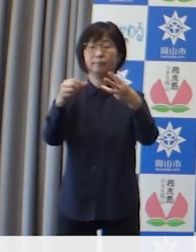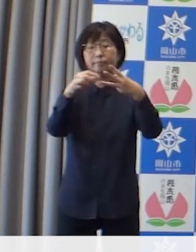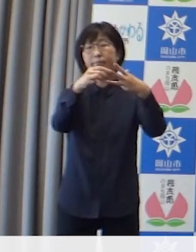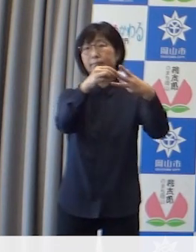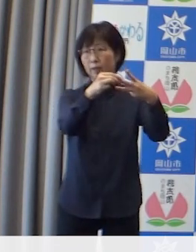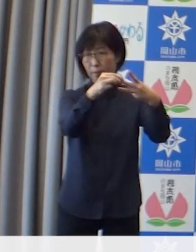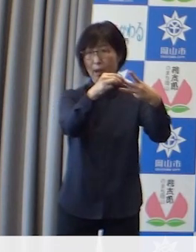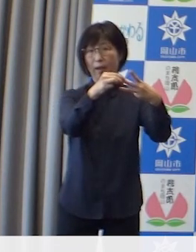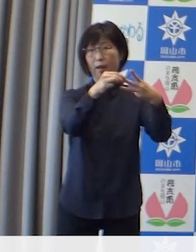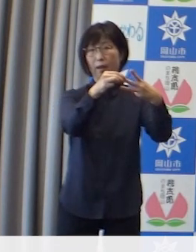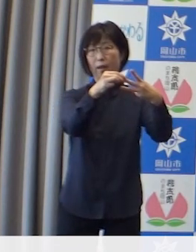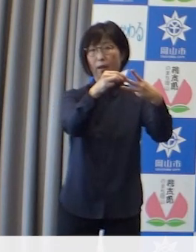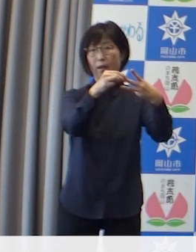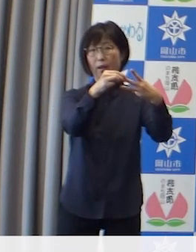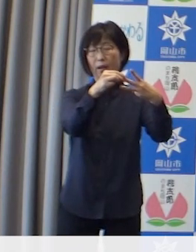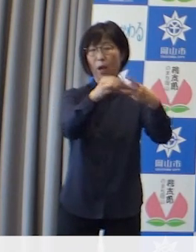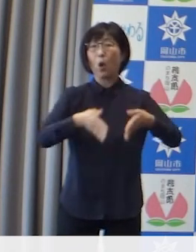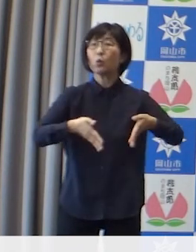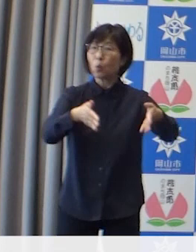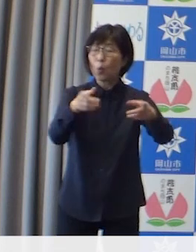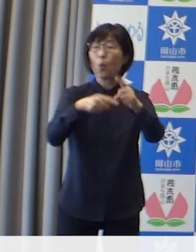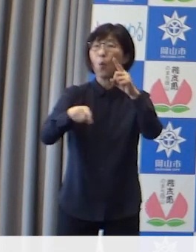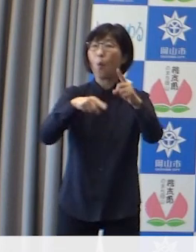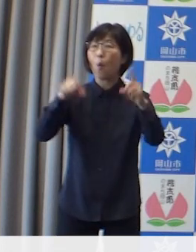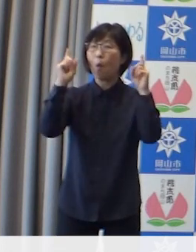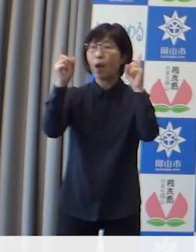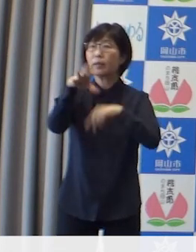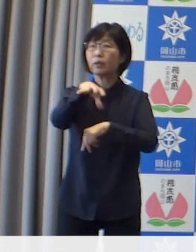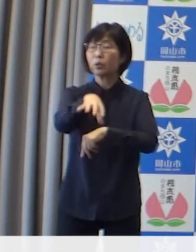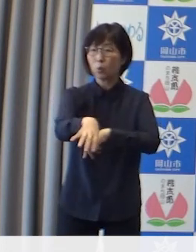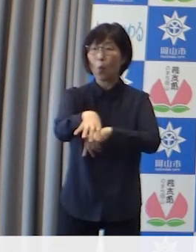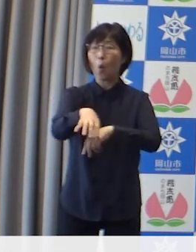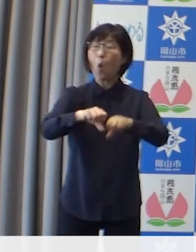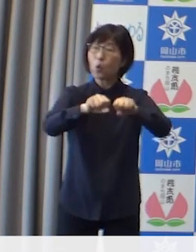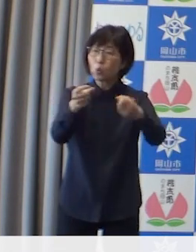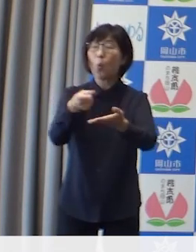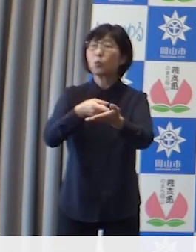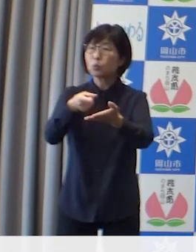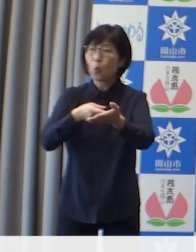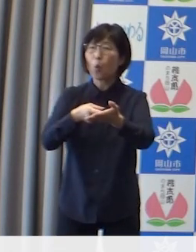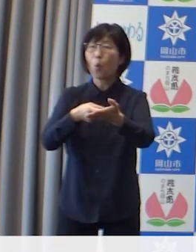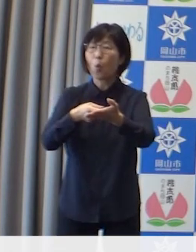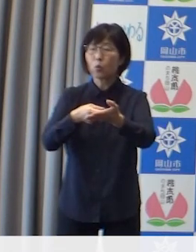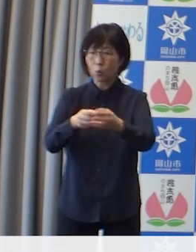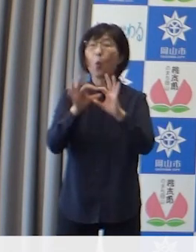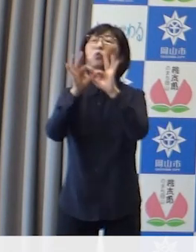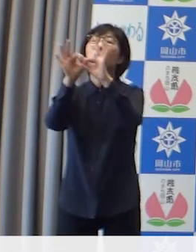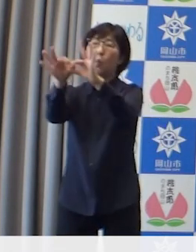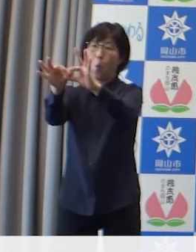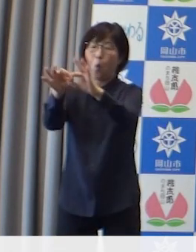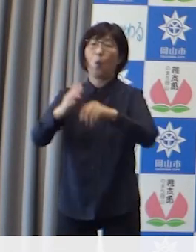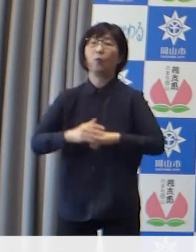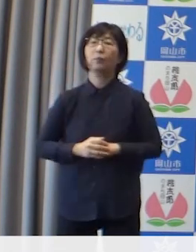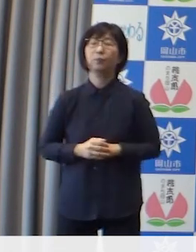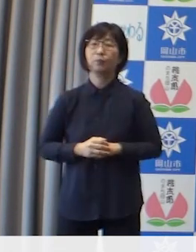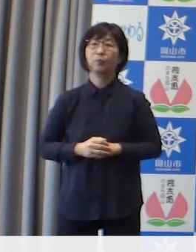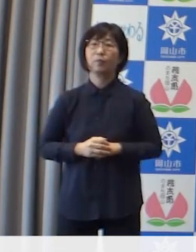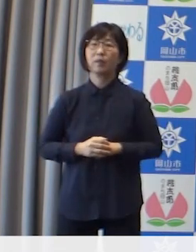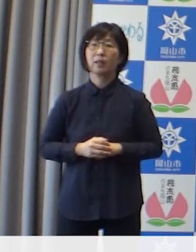が道路、公園の損傷等の通報であります。